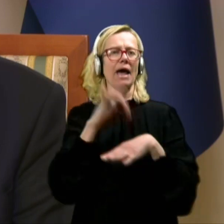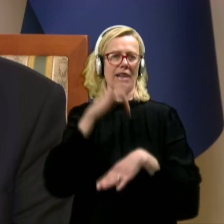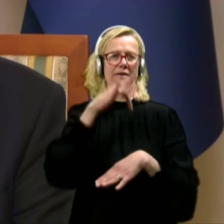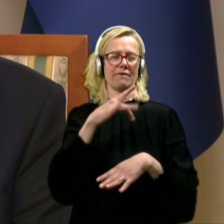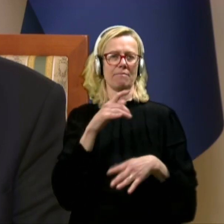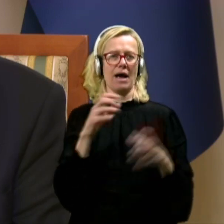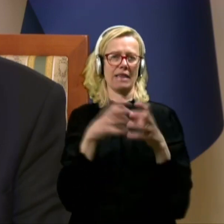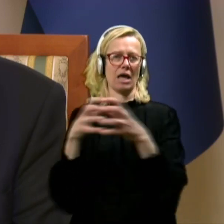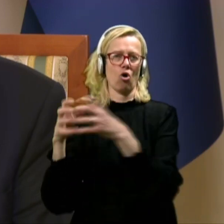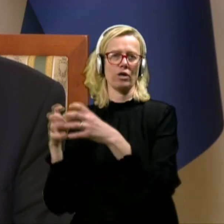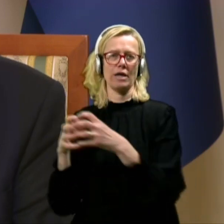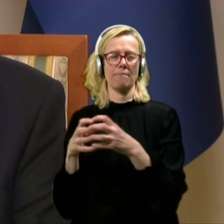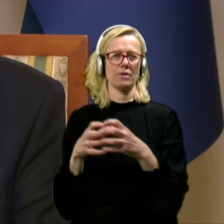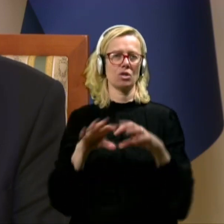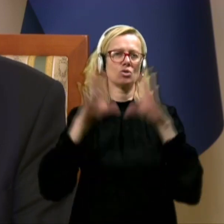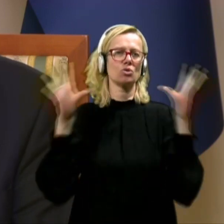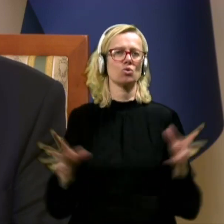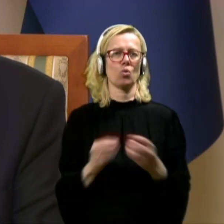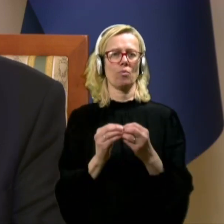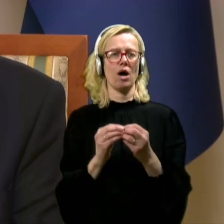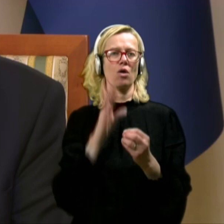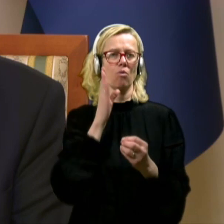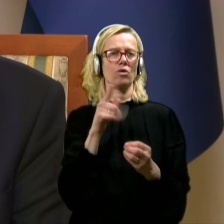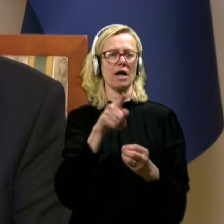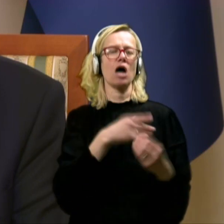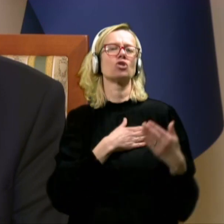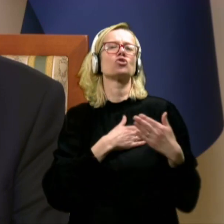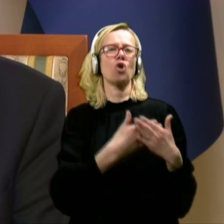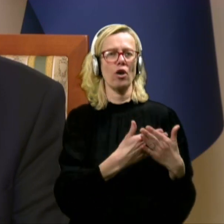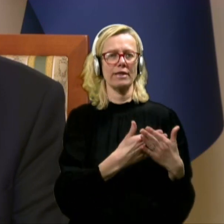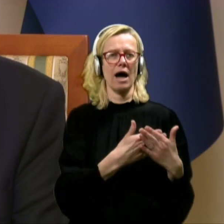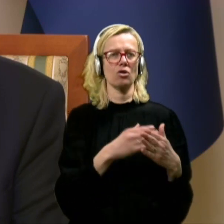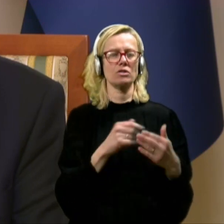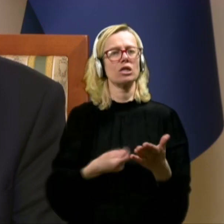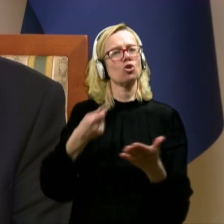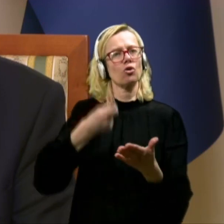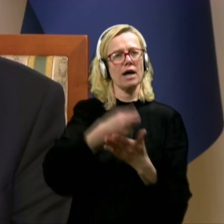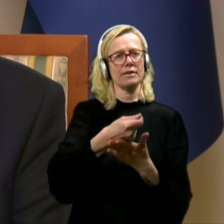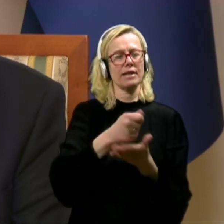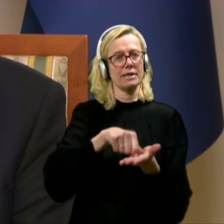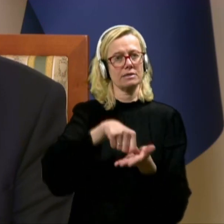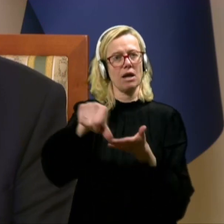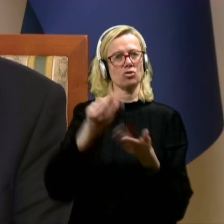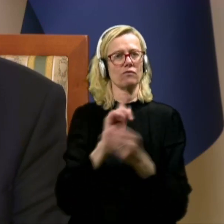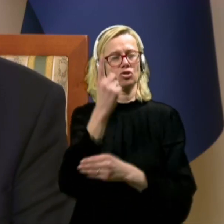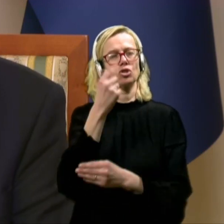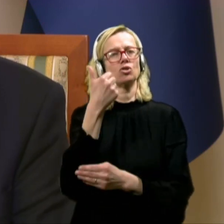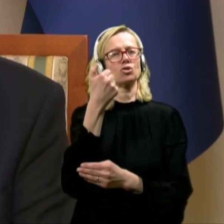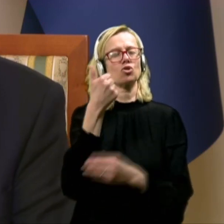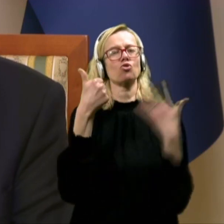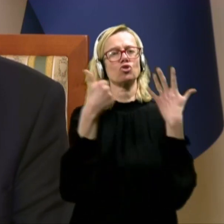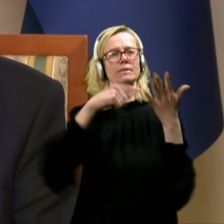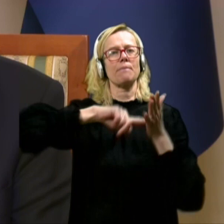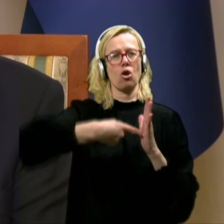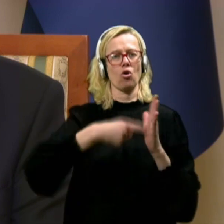kategorijam. Skupaj bo ta solidarnostni dodatek izplačan v višini 106 milijonov